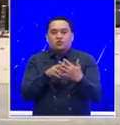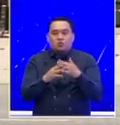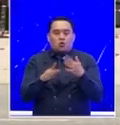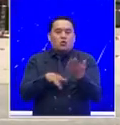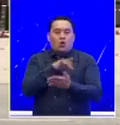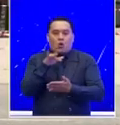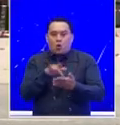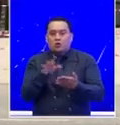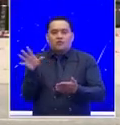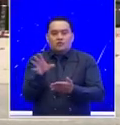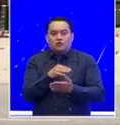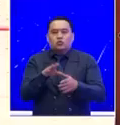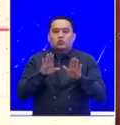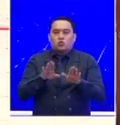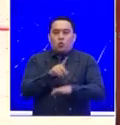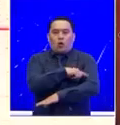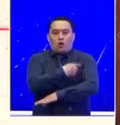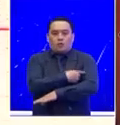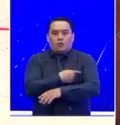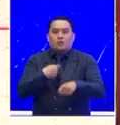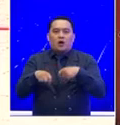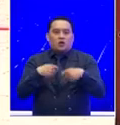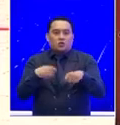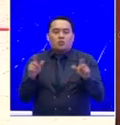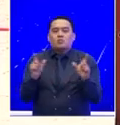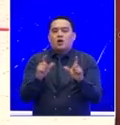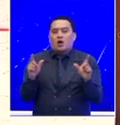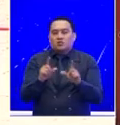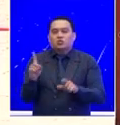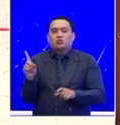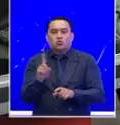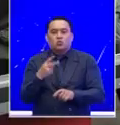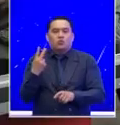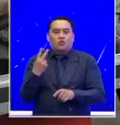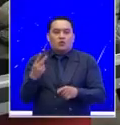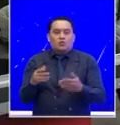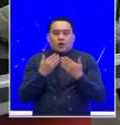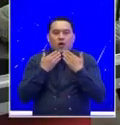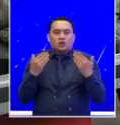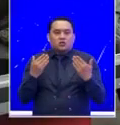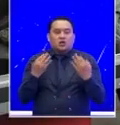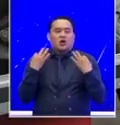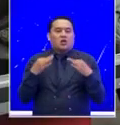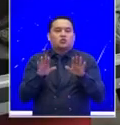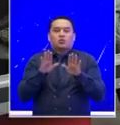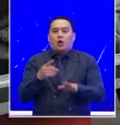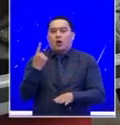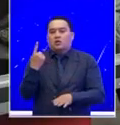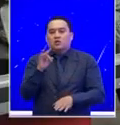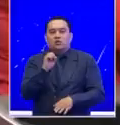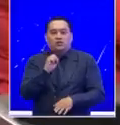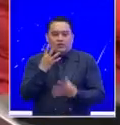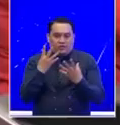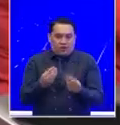карантина допускается лишь поход в больницу, аптеку и продовольственный магазин. Что касается двух последних, то выход разрешен не более одного раза в